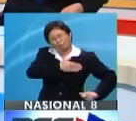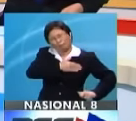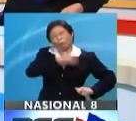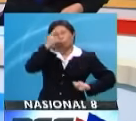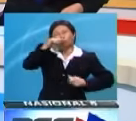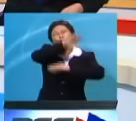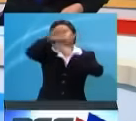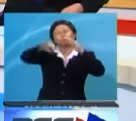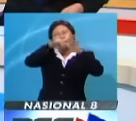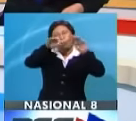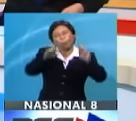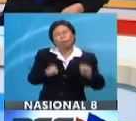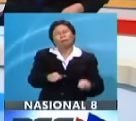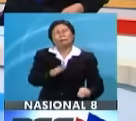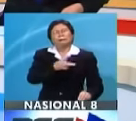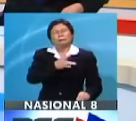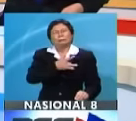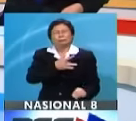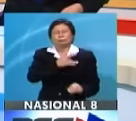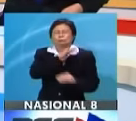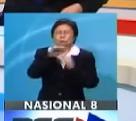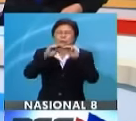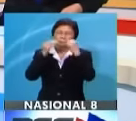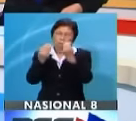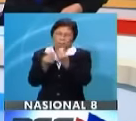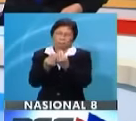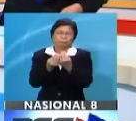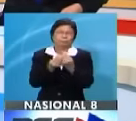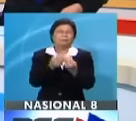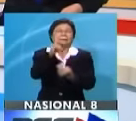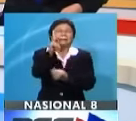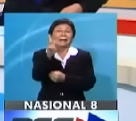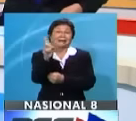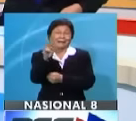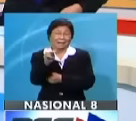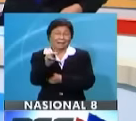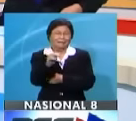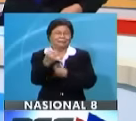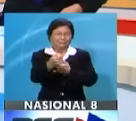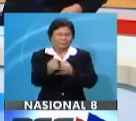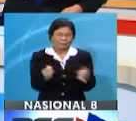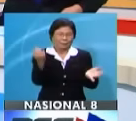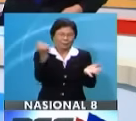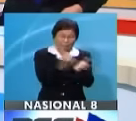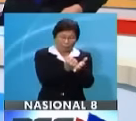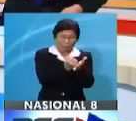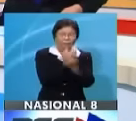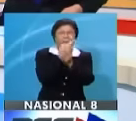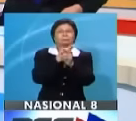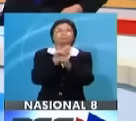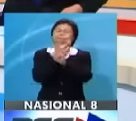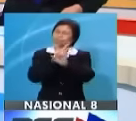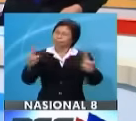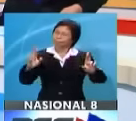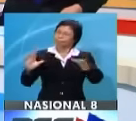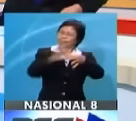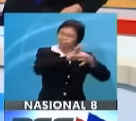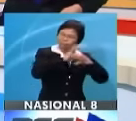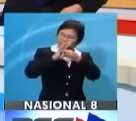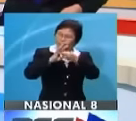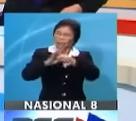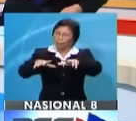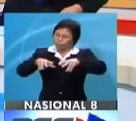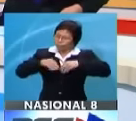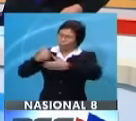sejagat yang menyentuh semua lapisan masyarakat. Kementerian Dalam Negeri KDN melalui Jabatan Imigresen sedia bekerjasama dan menerima segala